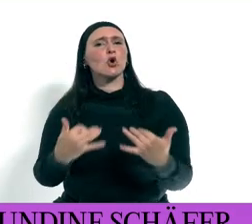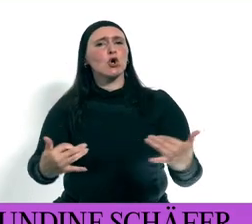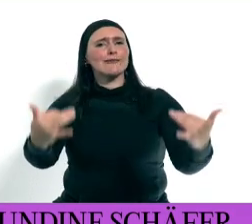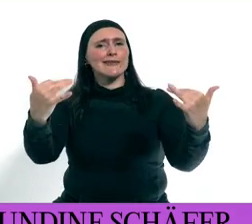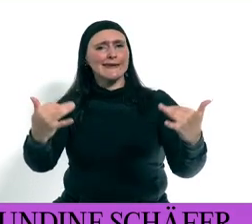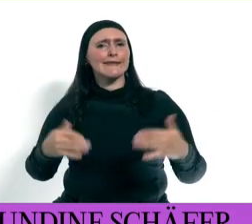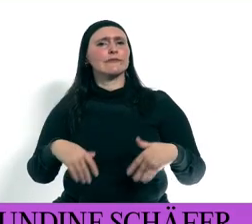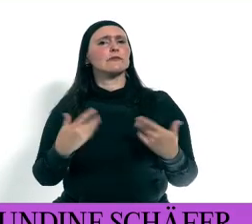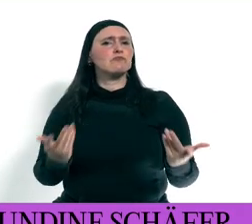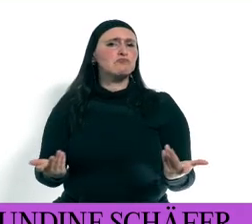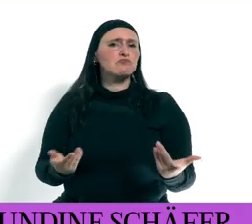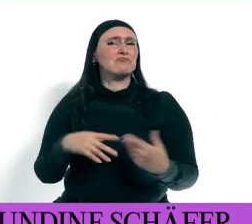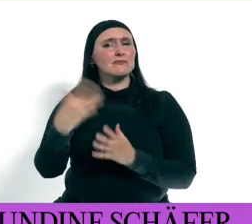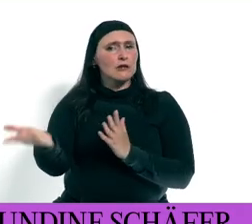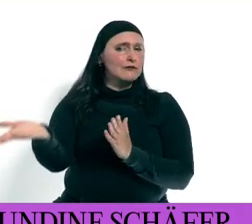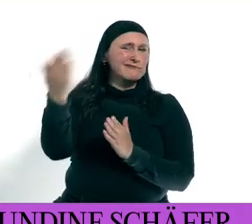sondern es geht darum,